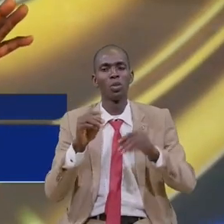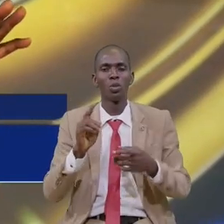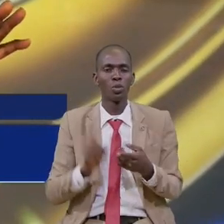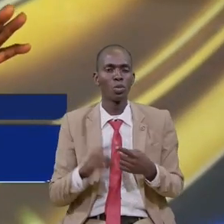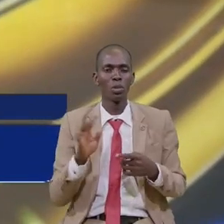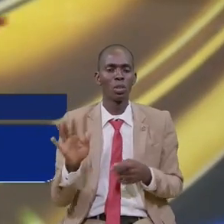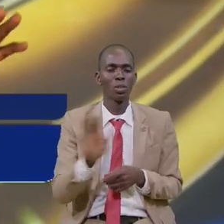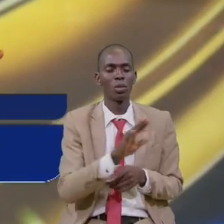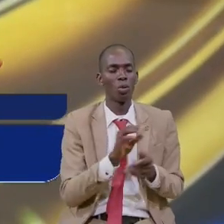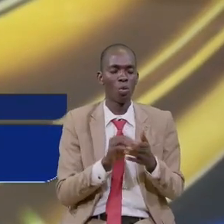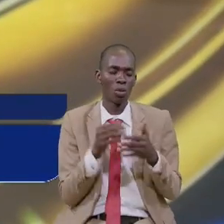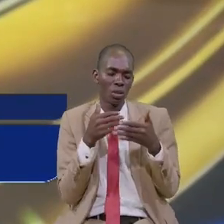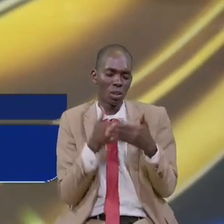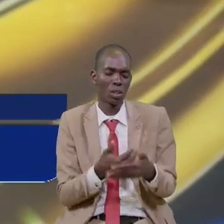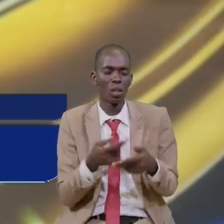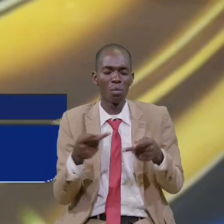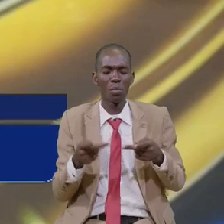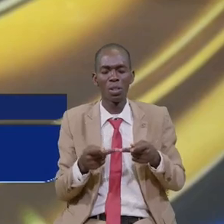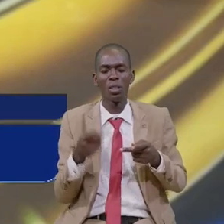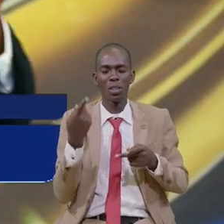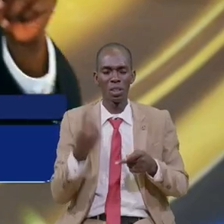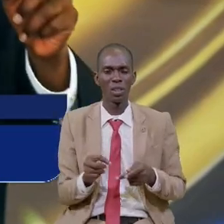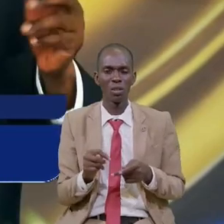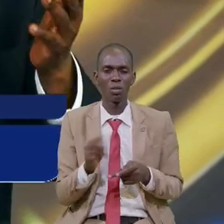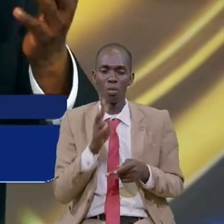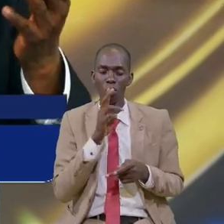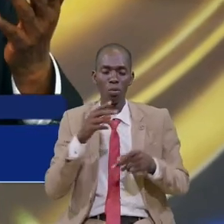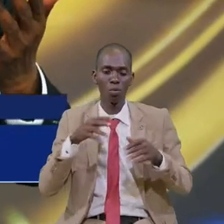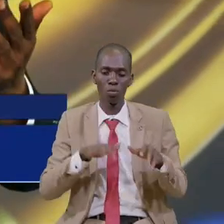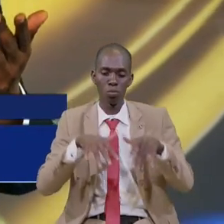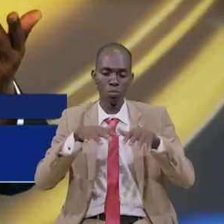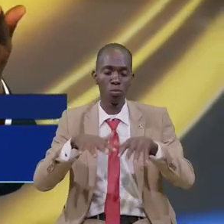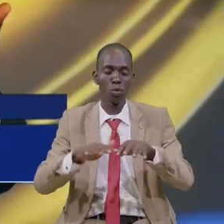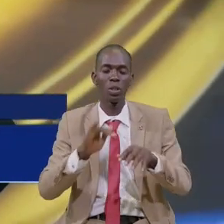parce que la mer était toujours là, la rivière était toujours là. Mais